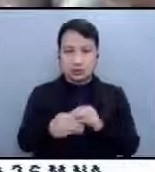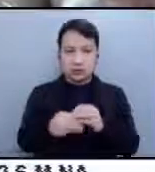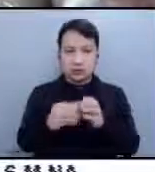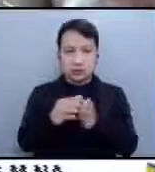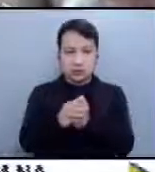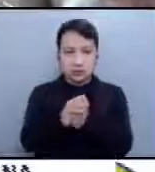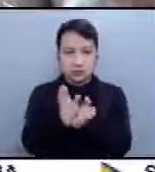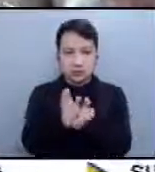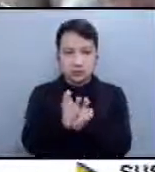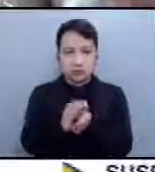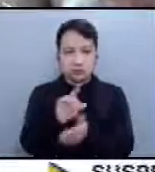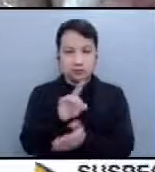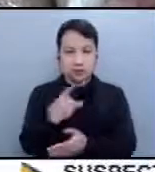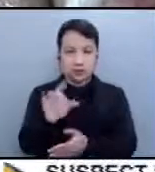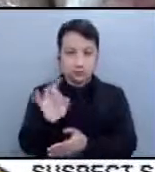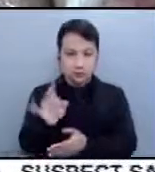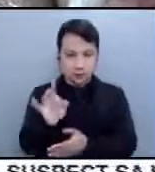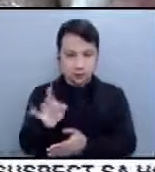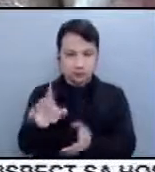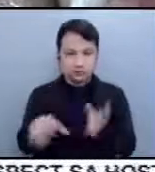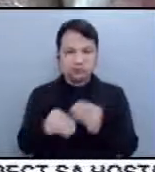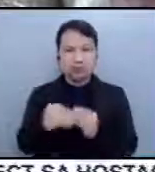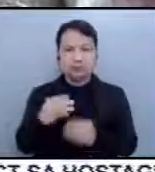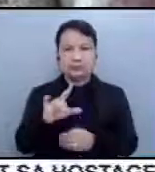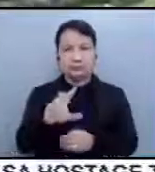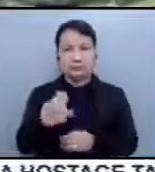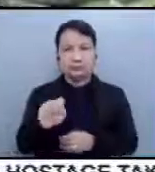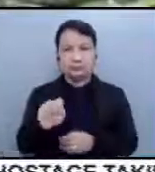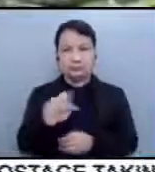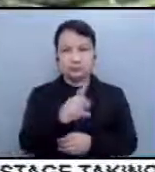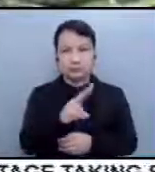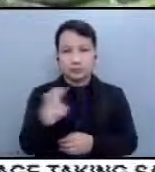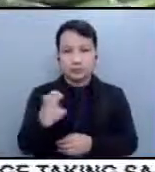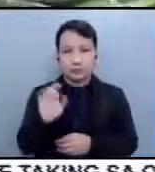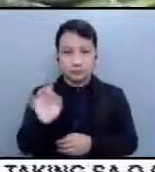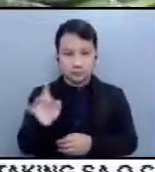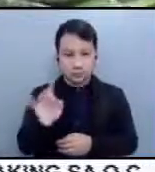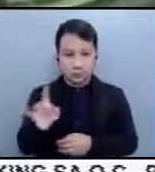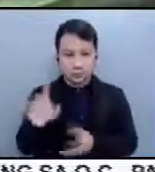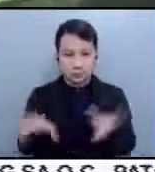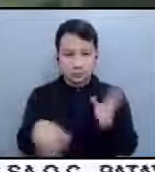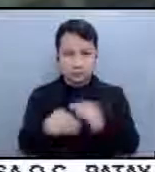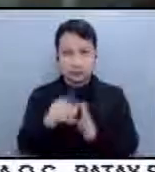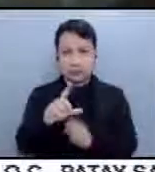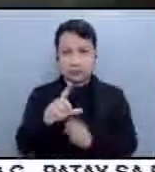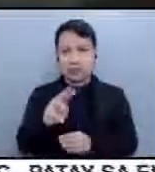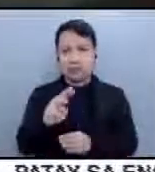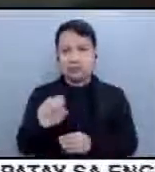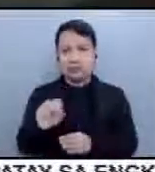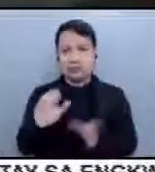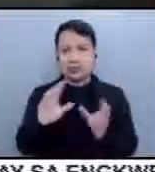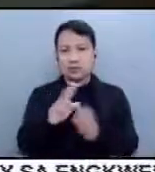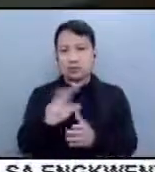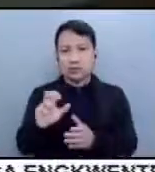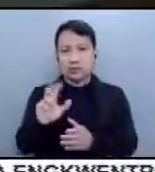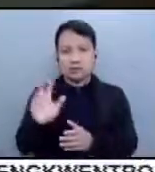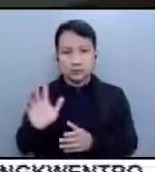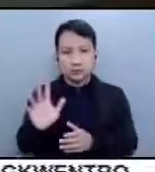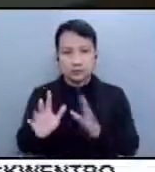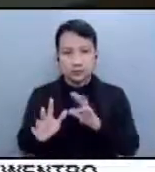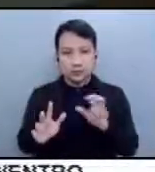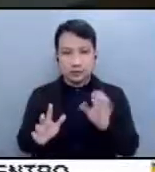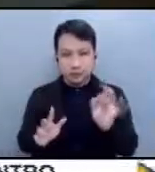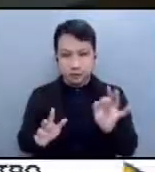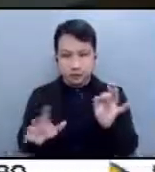180 pesos per kilo. Ang tulingan, 280 pesos per kilo. Ang salmon, 350 to 380 pesos per